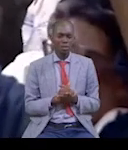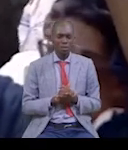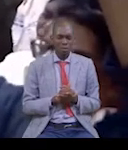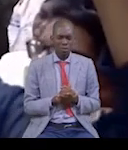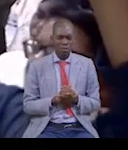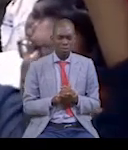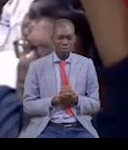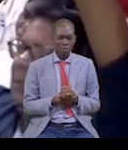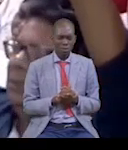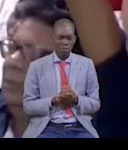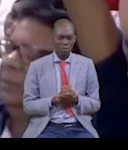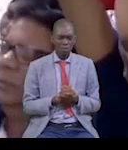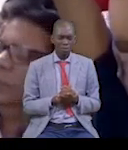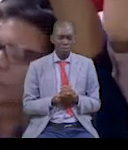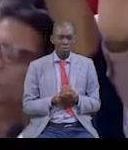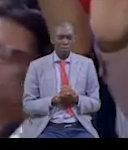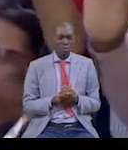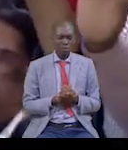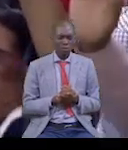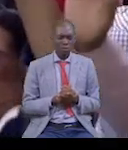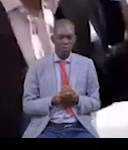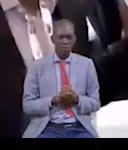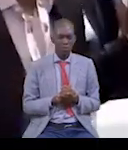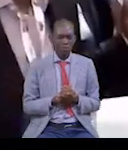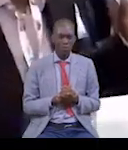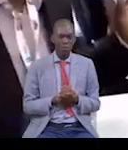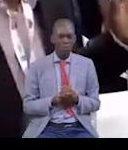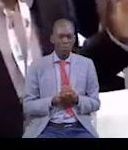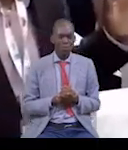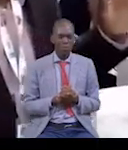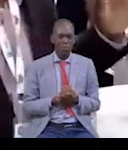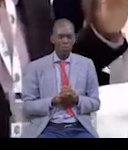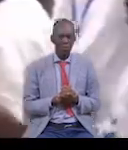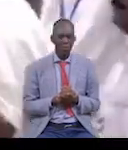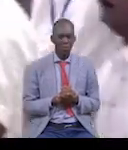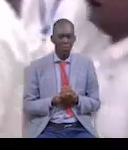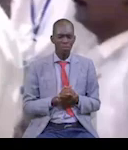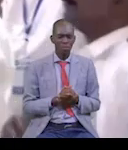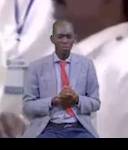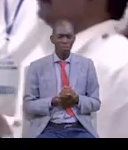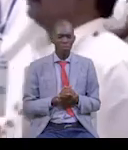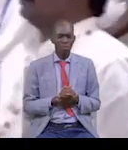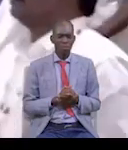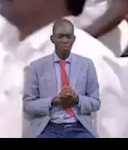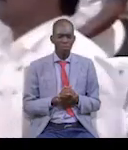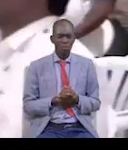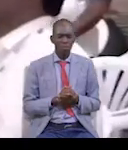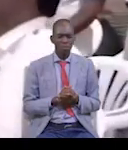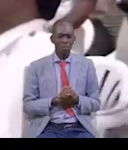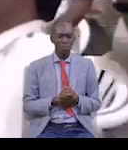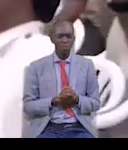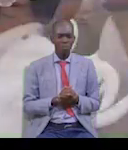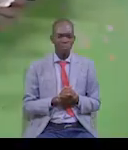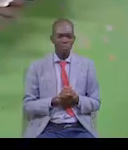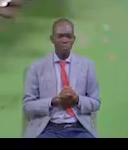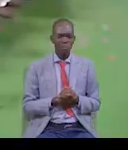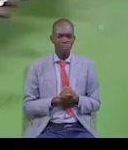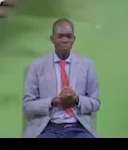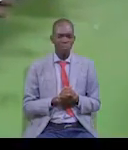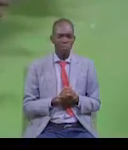ఎలీషా వలే, ఇర్మియా వలే, ఎహెజ్కేల్ వలే, పేతురు వలే, యోహాను వలే సేవకులను లేవనెత్త చేయును